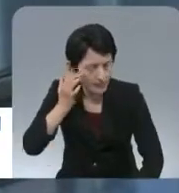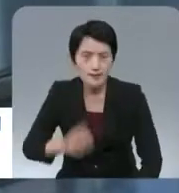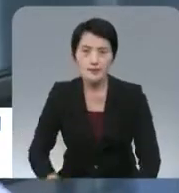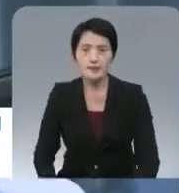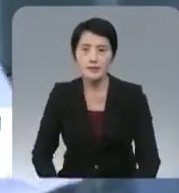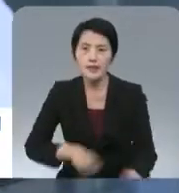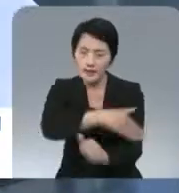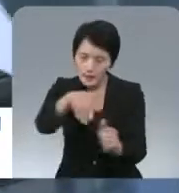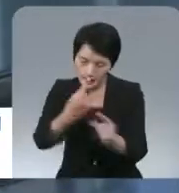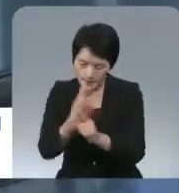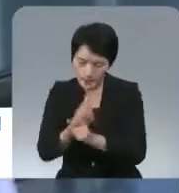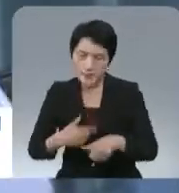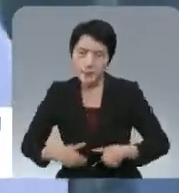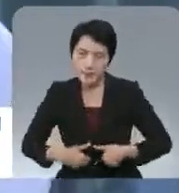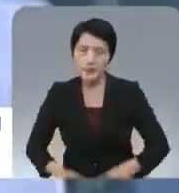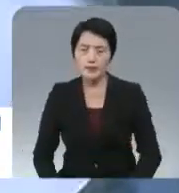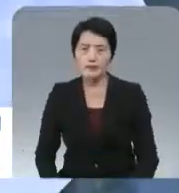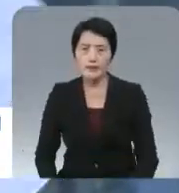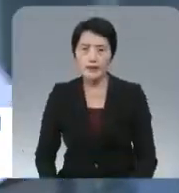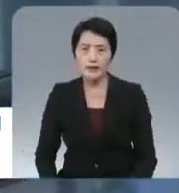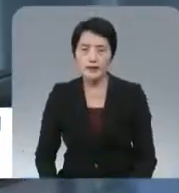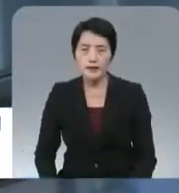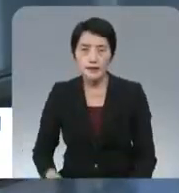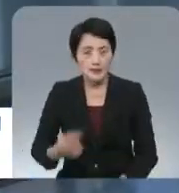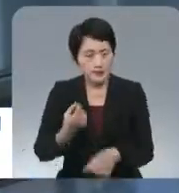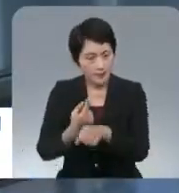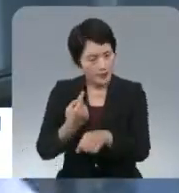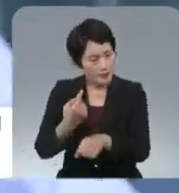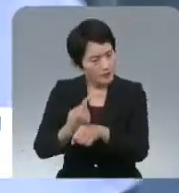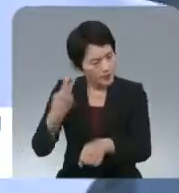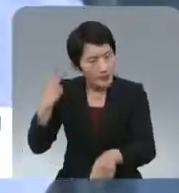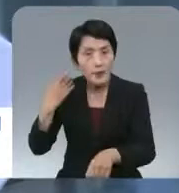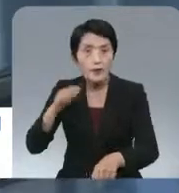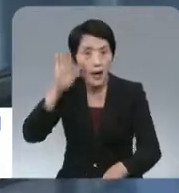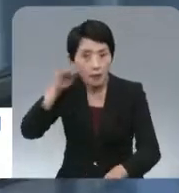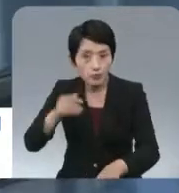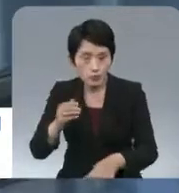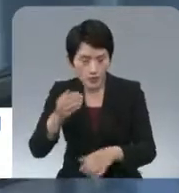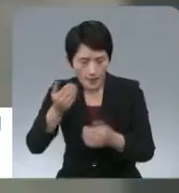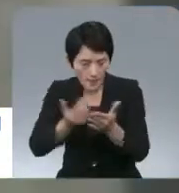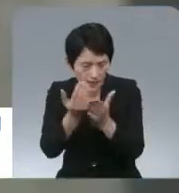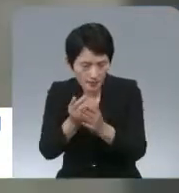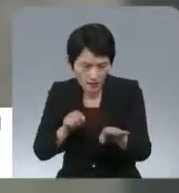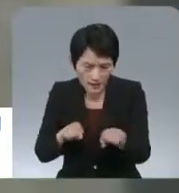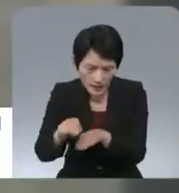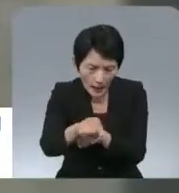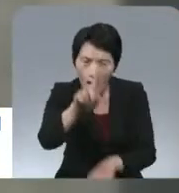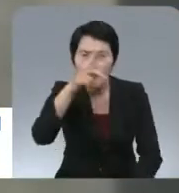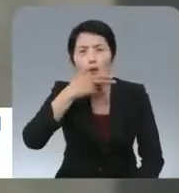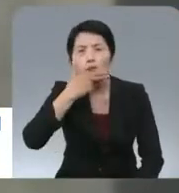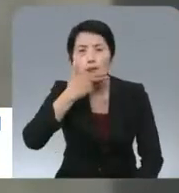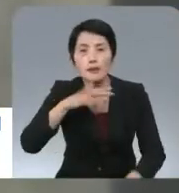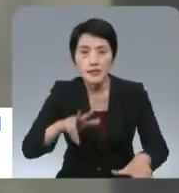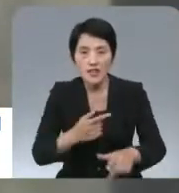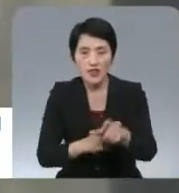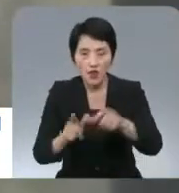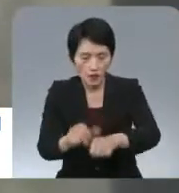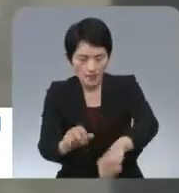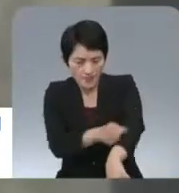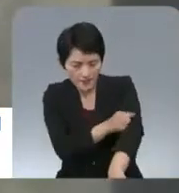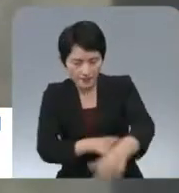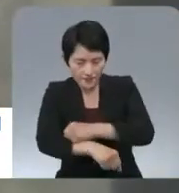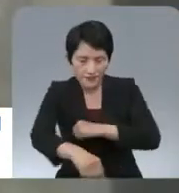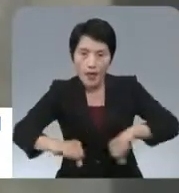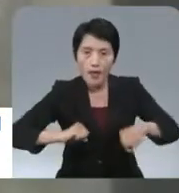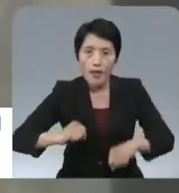は就任の挨拶は行っていませんただ取締役会の発表に先立ち25日の抗e